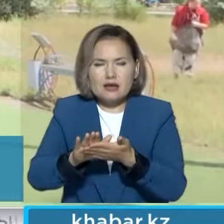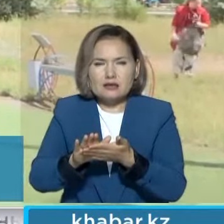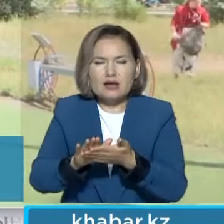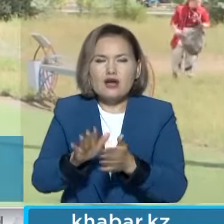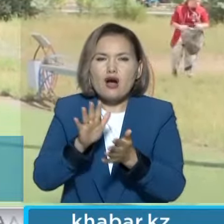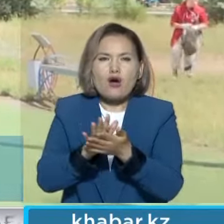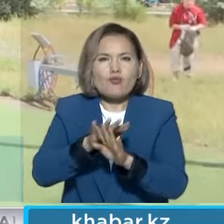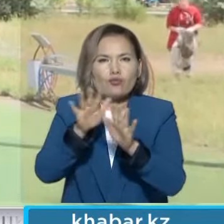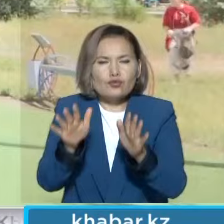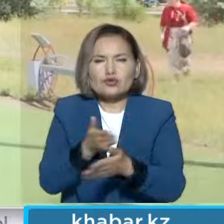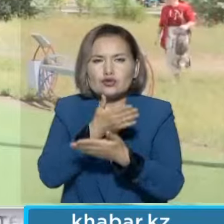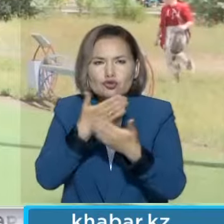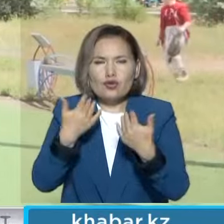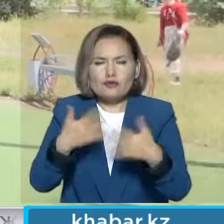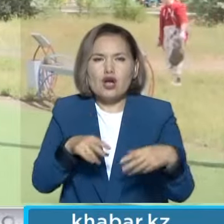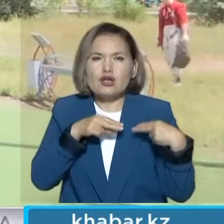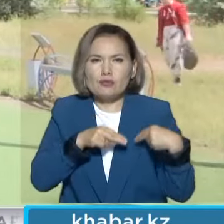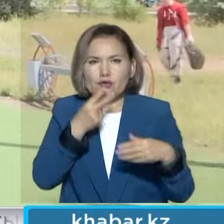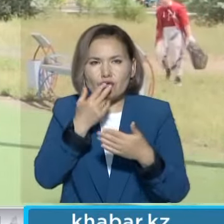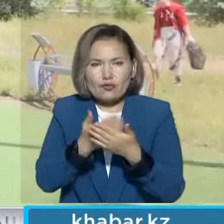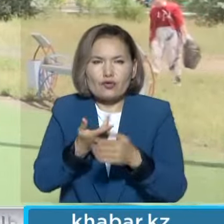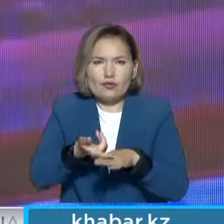мусоры көрінбейді, уже еңбегіміз көрініп тұрады.